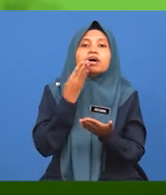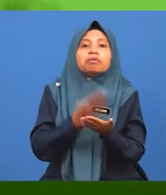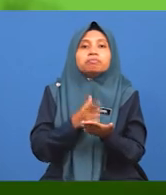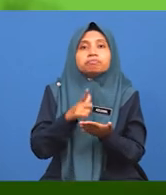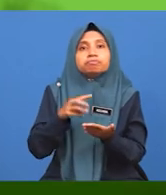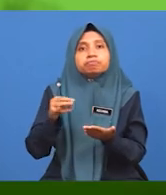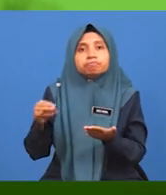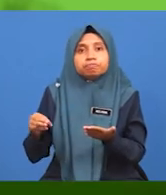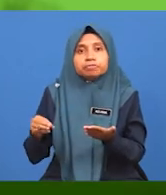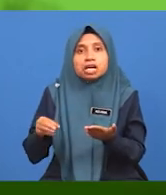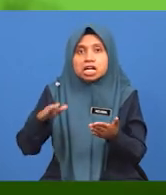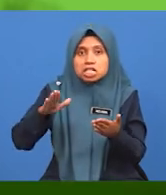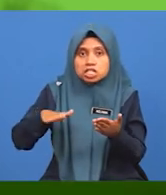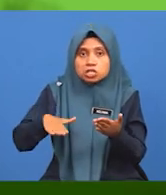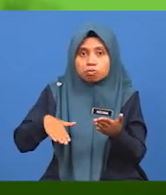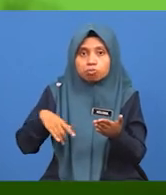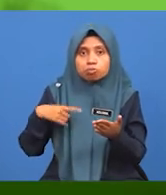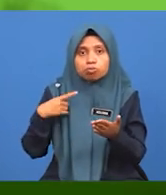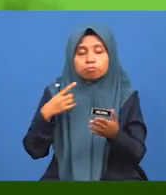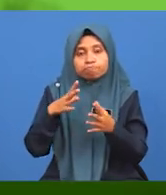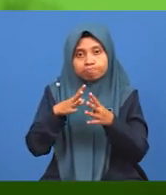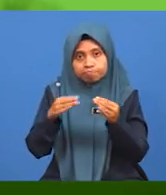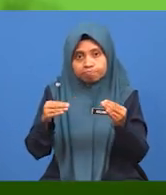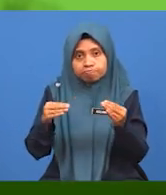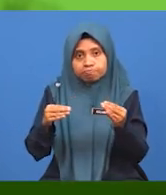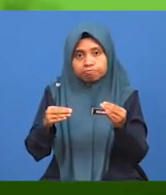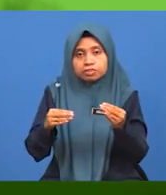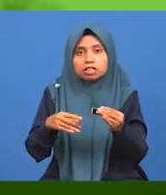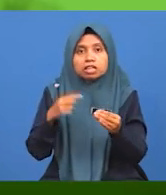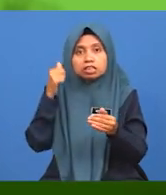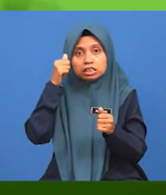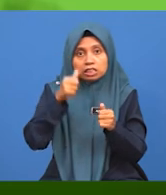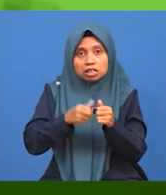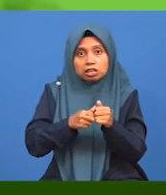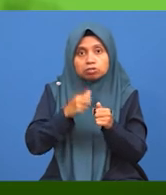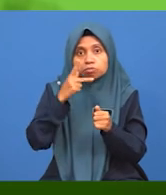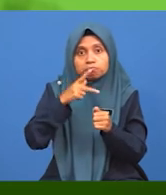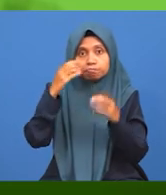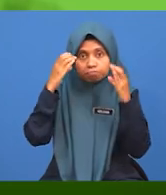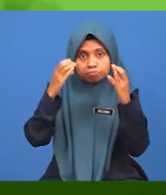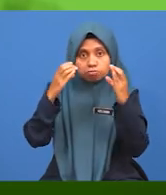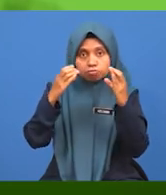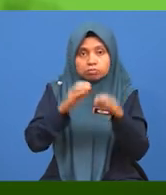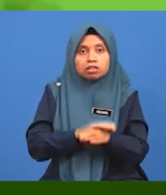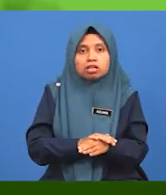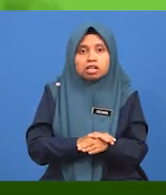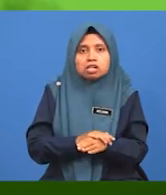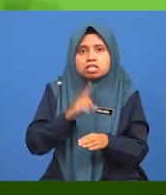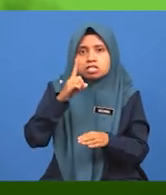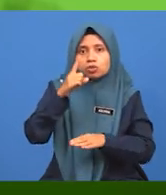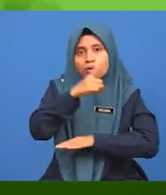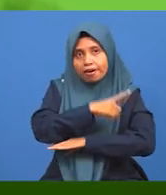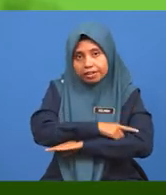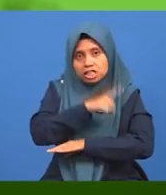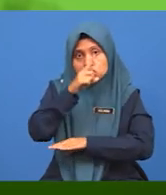Baiklah murid-murid, sebelum cikgu mengundurkan diri, ingat pesanan cikgu ya.